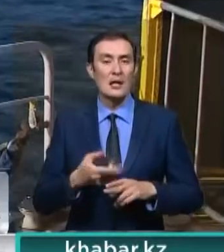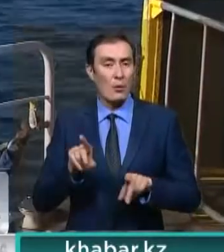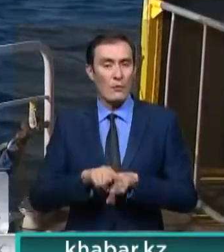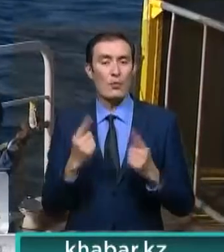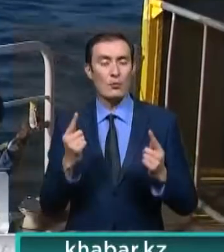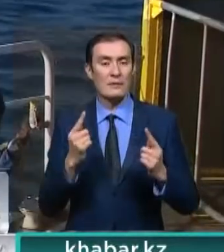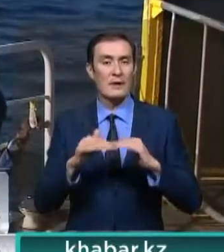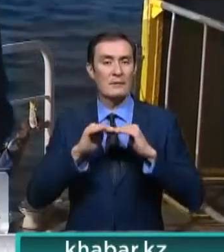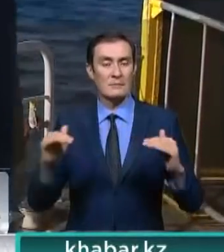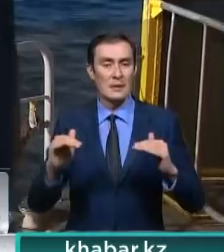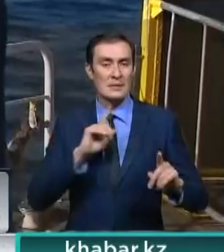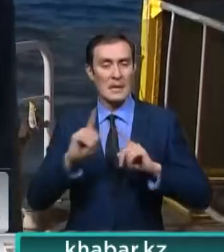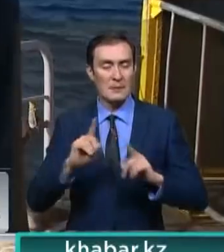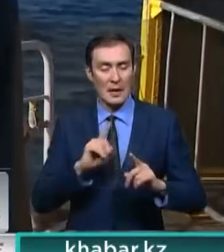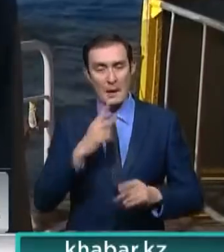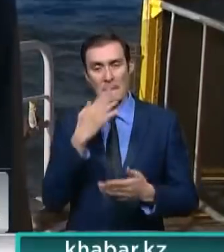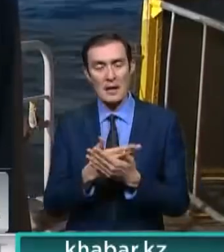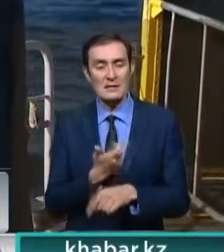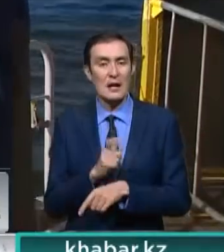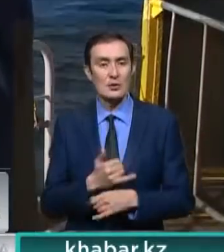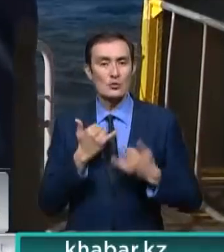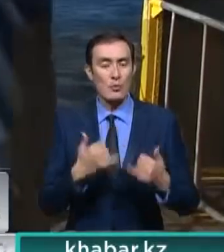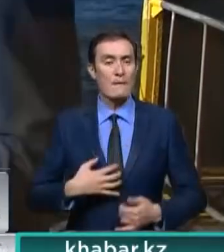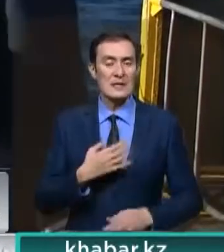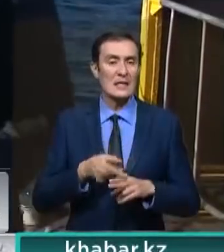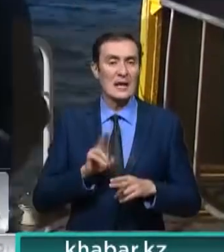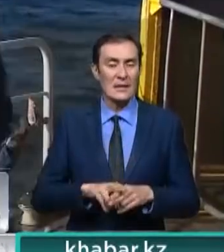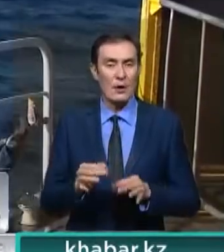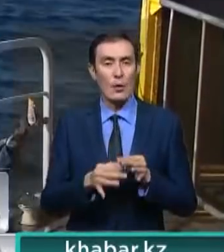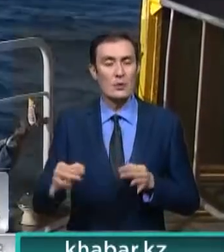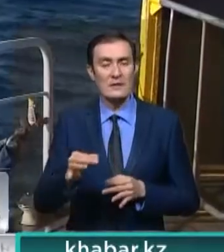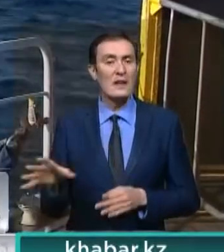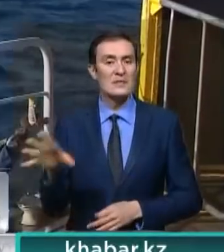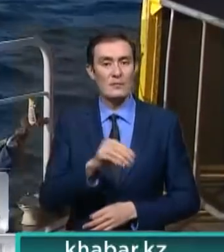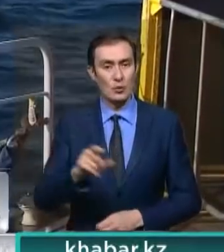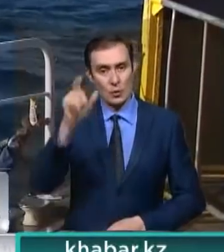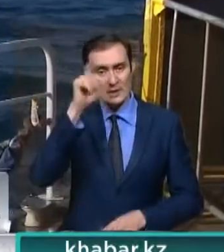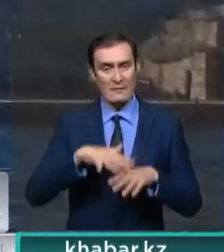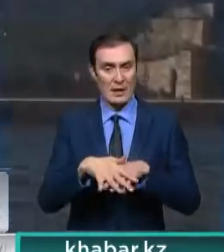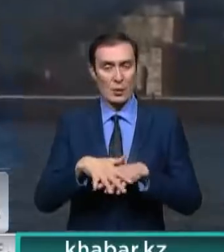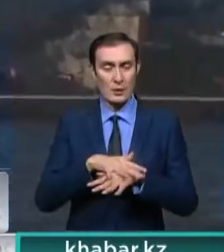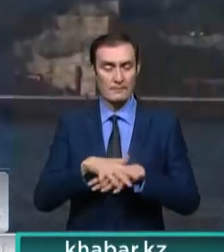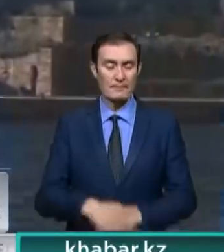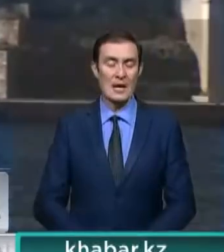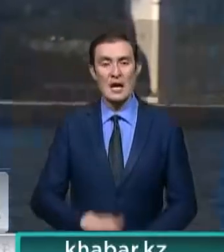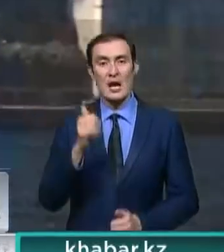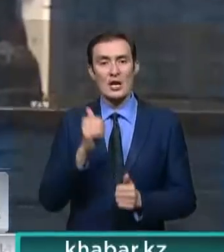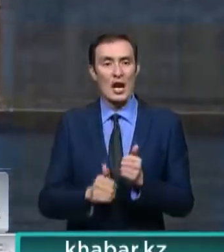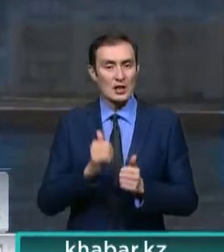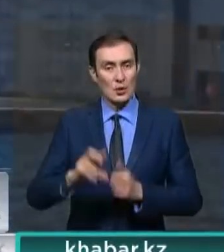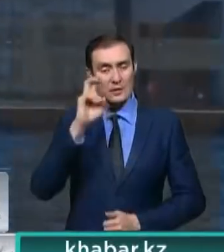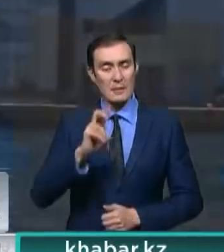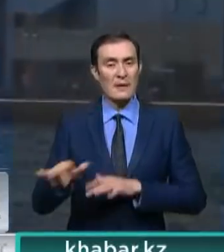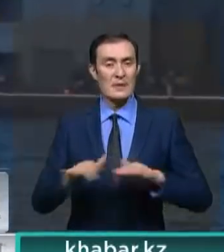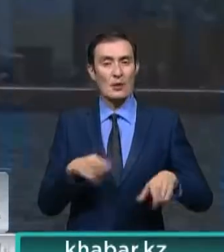такого высокого уровня, подчеркивает особую значимость этого места для всего турецкого народа. Каждая страна для